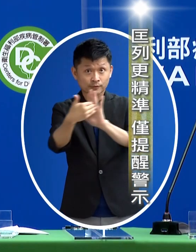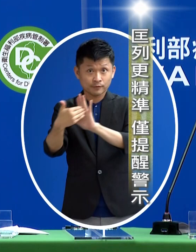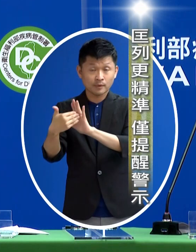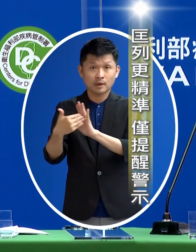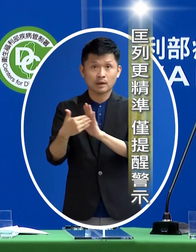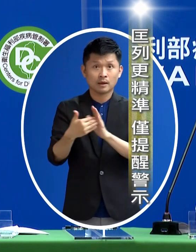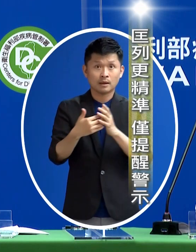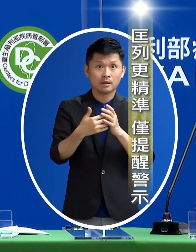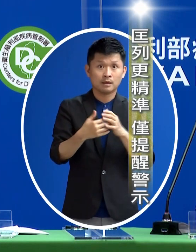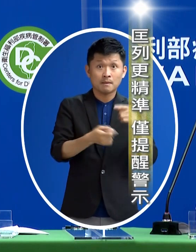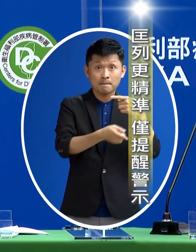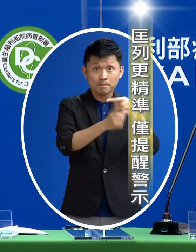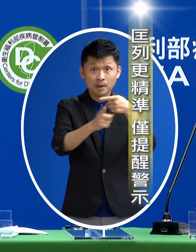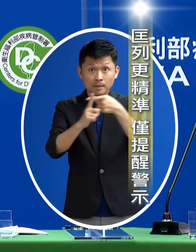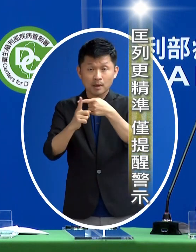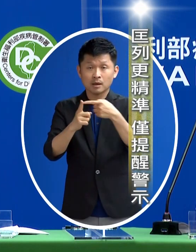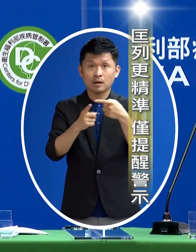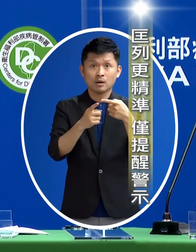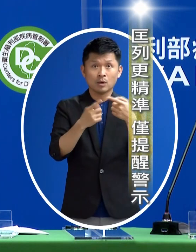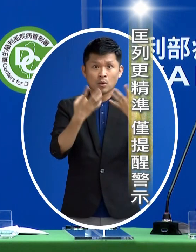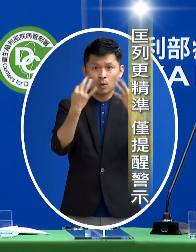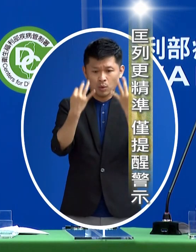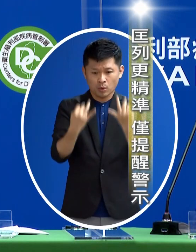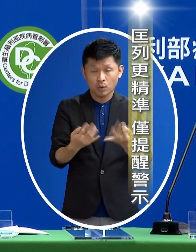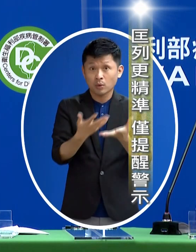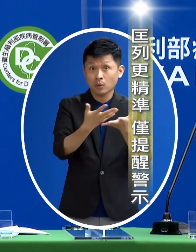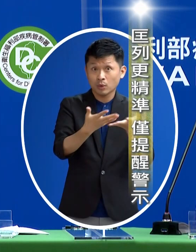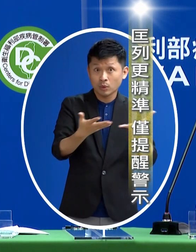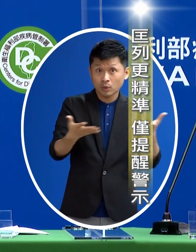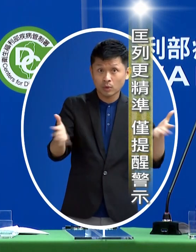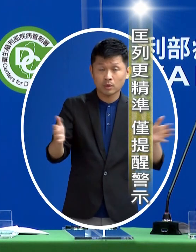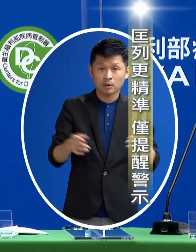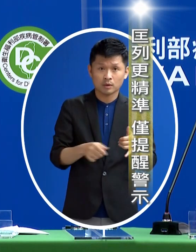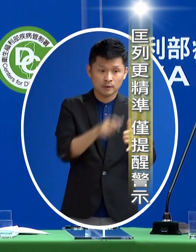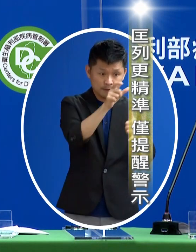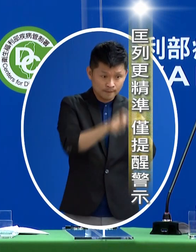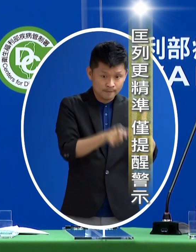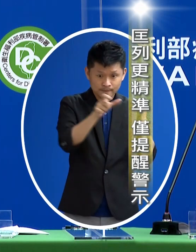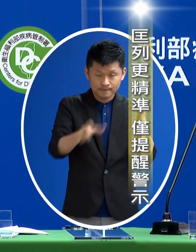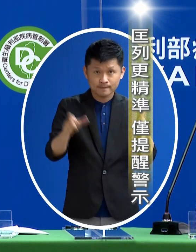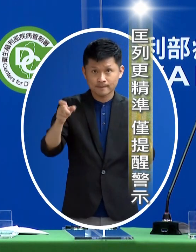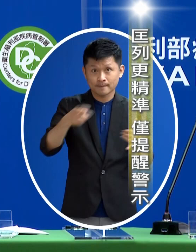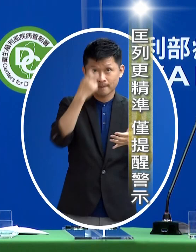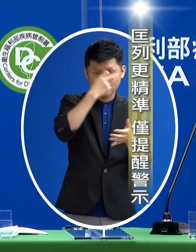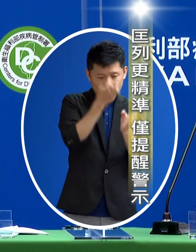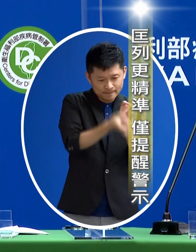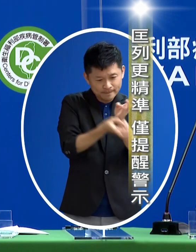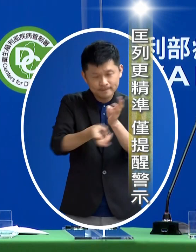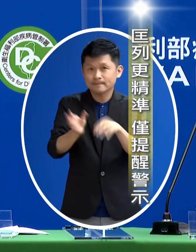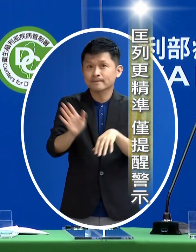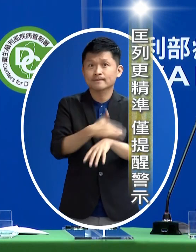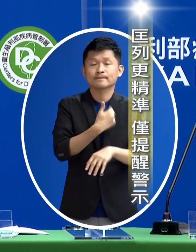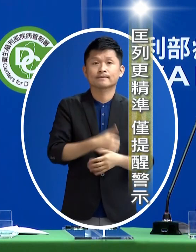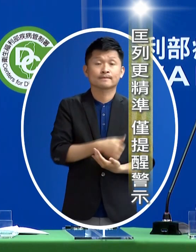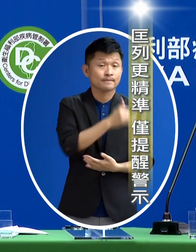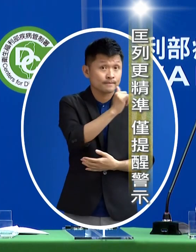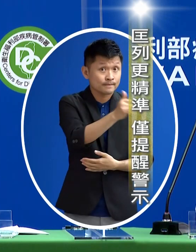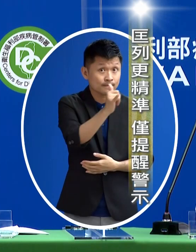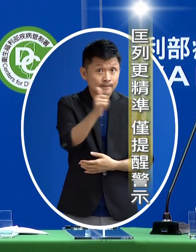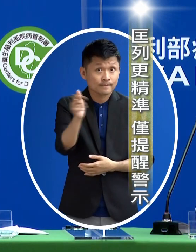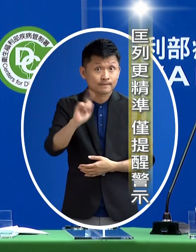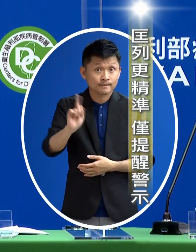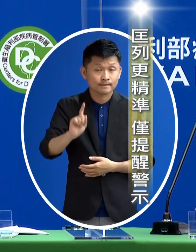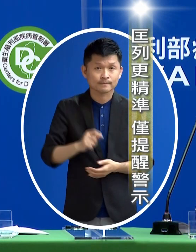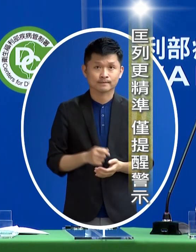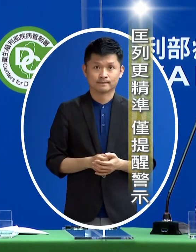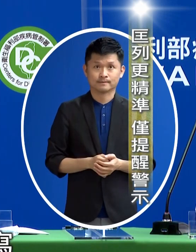大数染疫的一个情况之下，不会再做个案一个去管理，所以那个足迹上面我们不